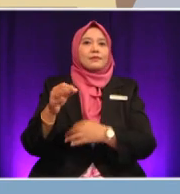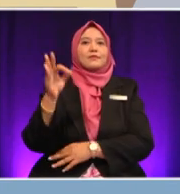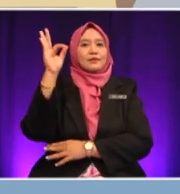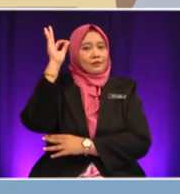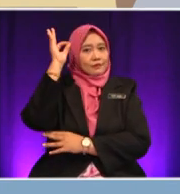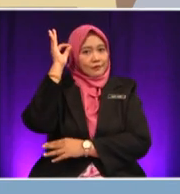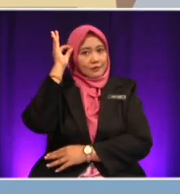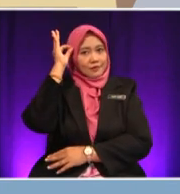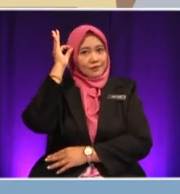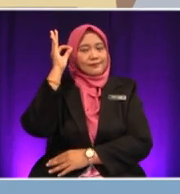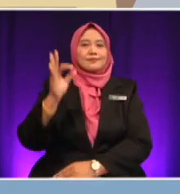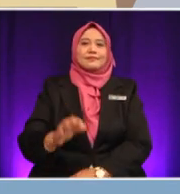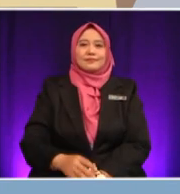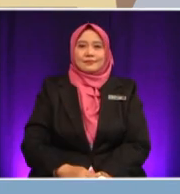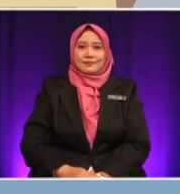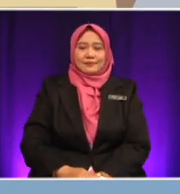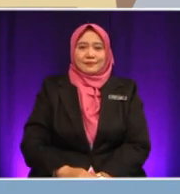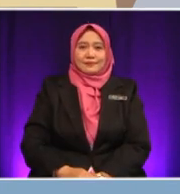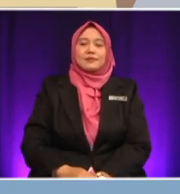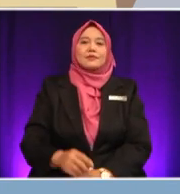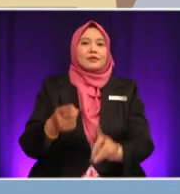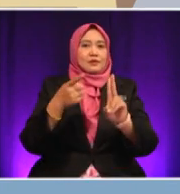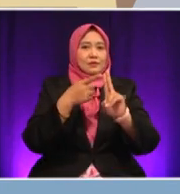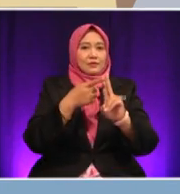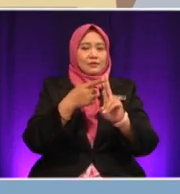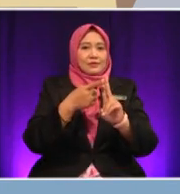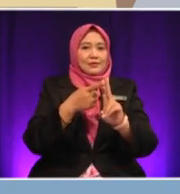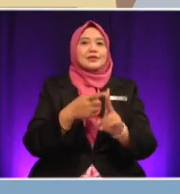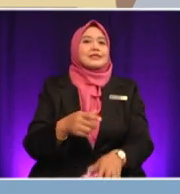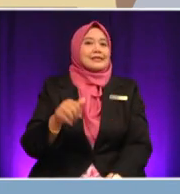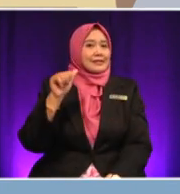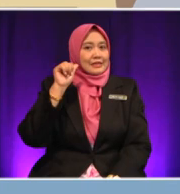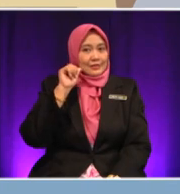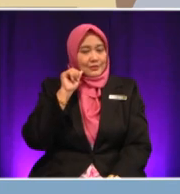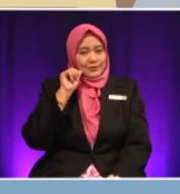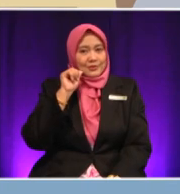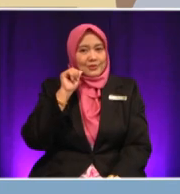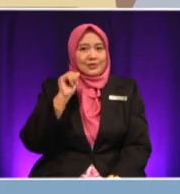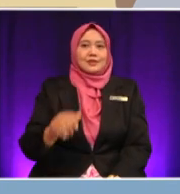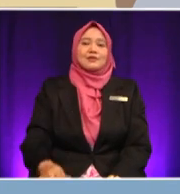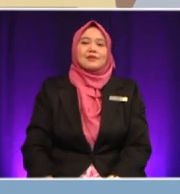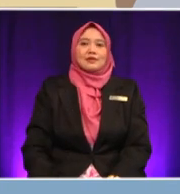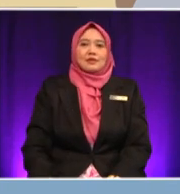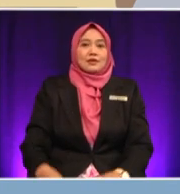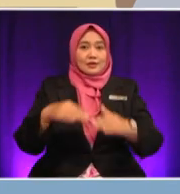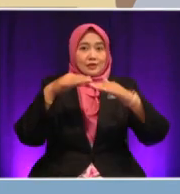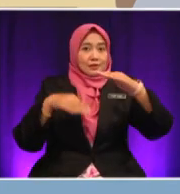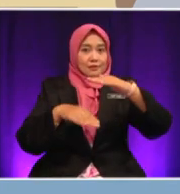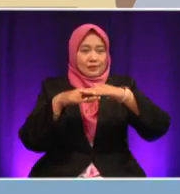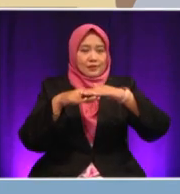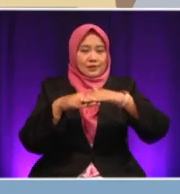beliau yang kedua ini Nur Azura Nabila Azura di bawah ialah